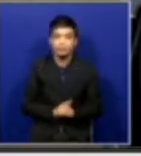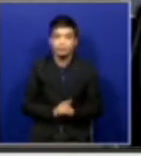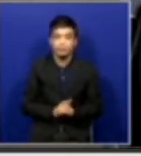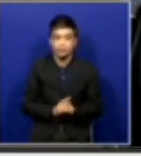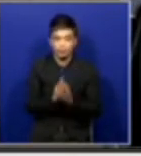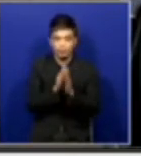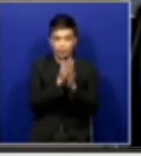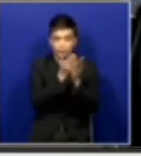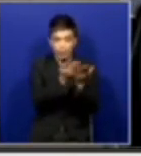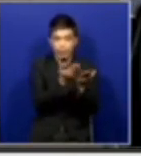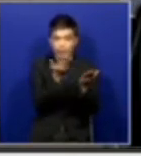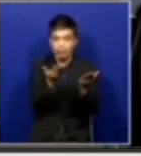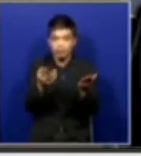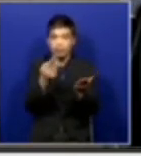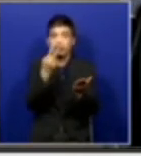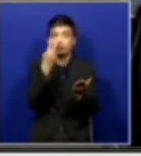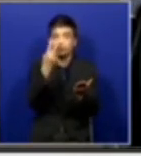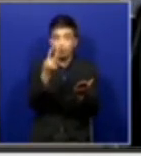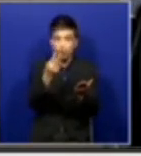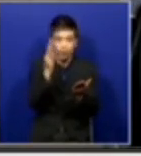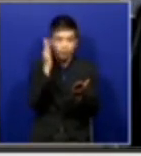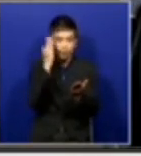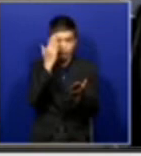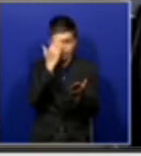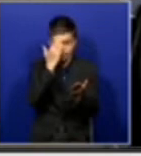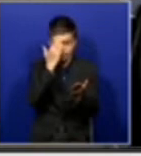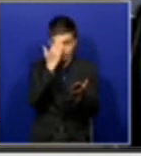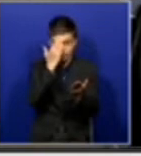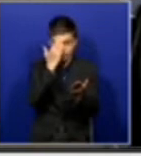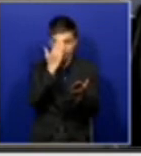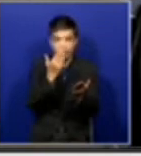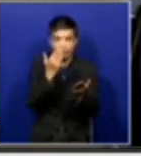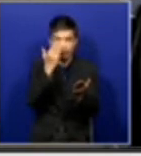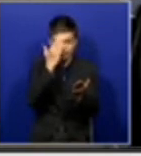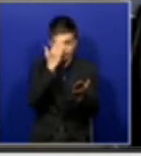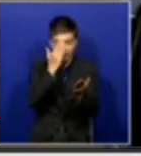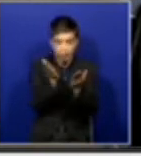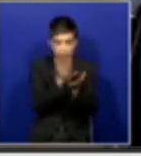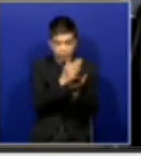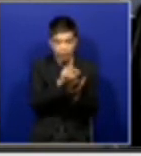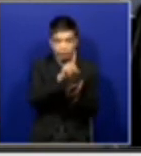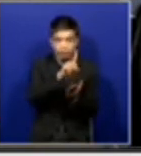ที่2หน้า107หน้า173